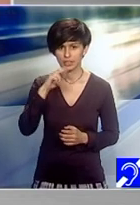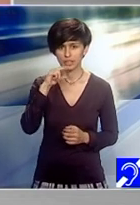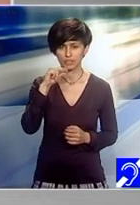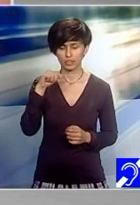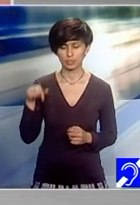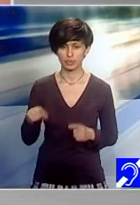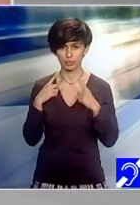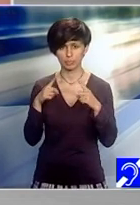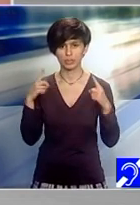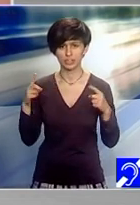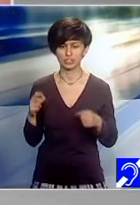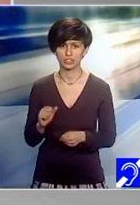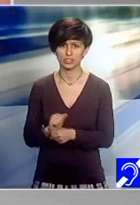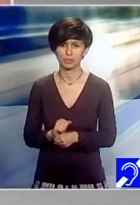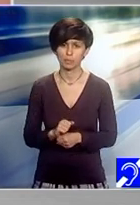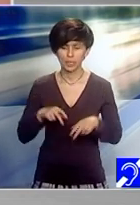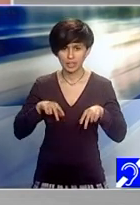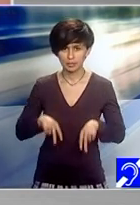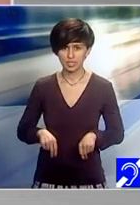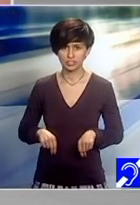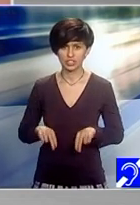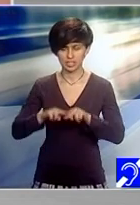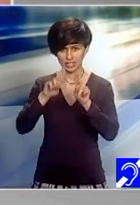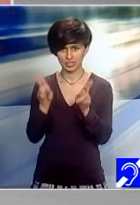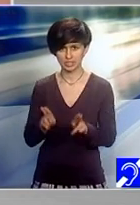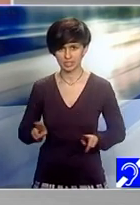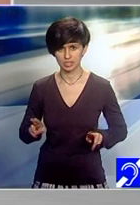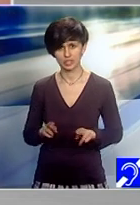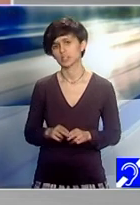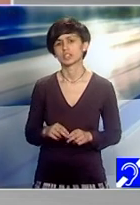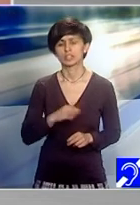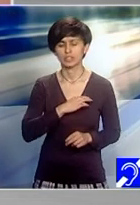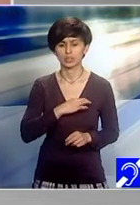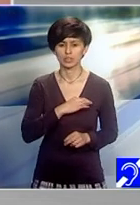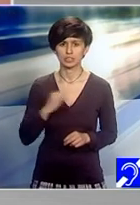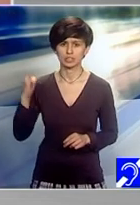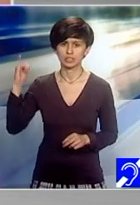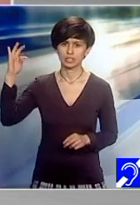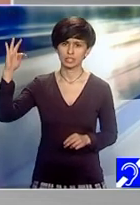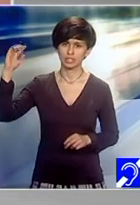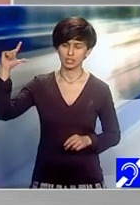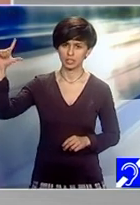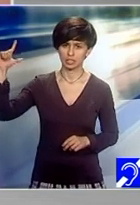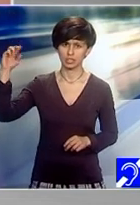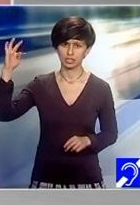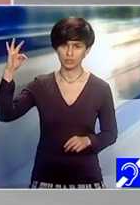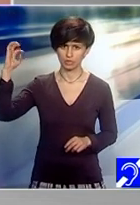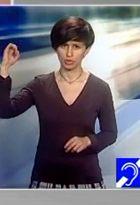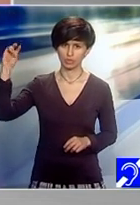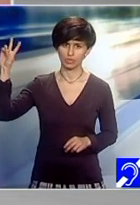Ramona Mangu, președintele Sindicatului Liber din învățământul preuniversitar ILFO. Bună ziua, doamnă! Bună